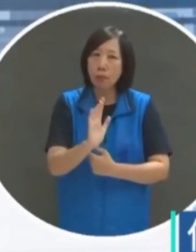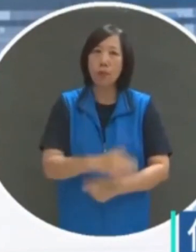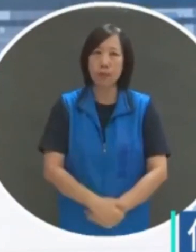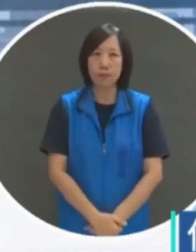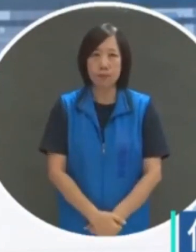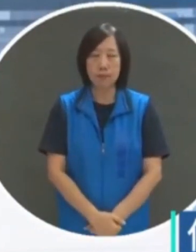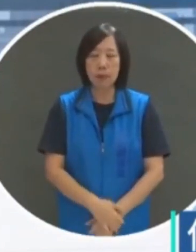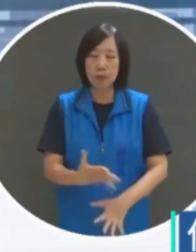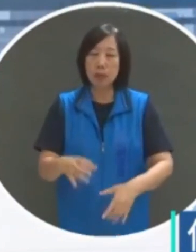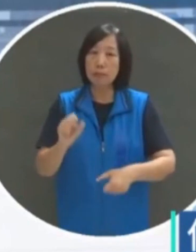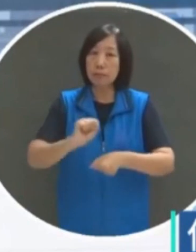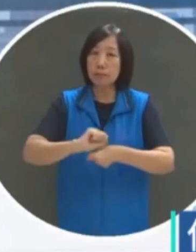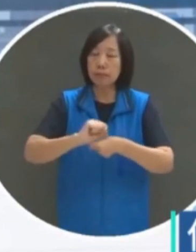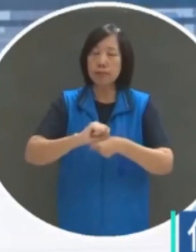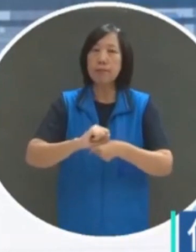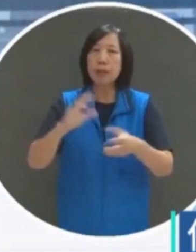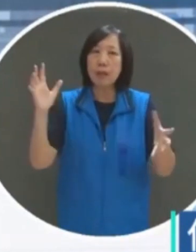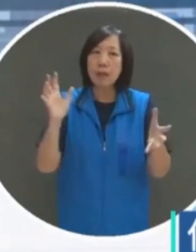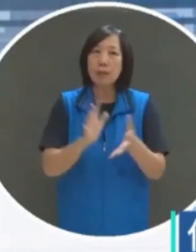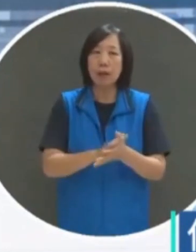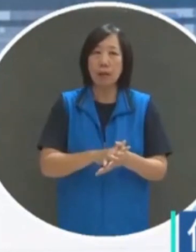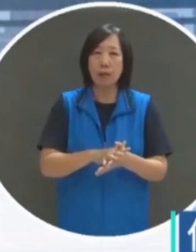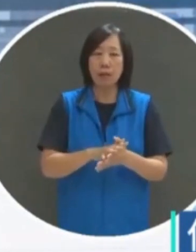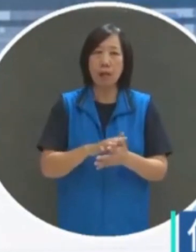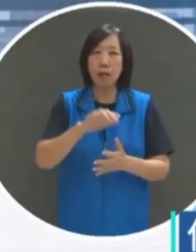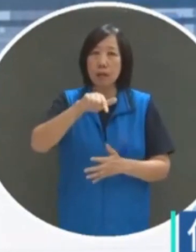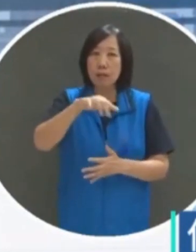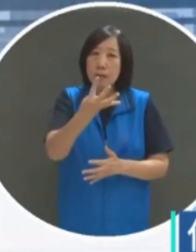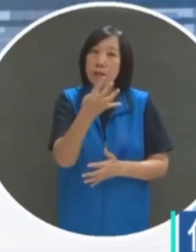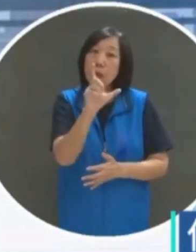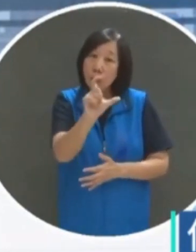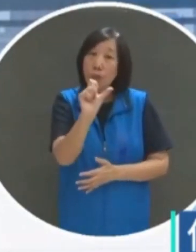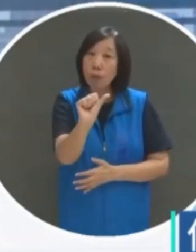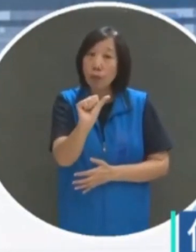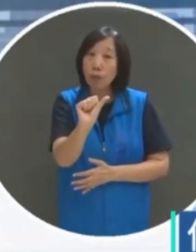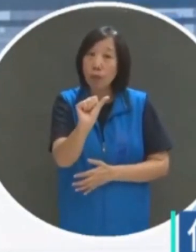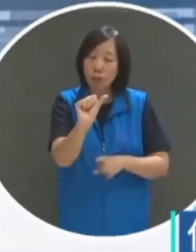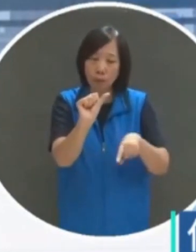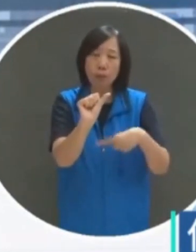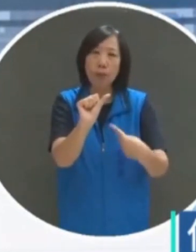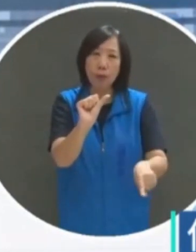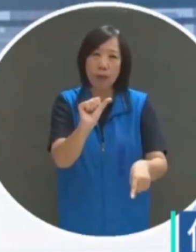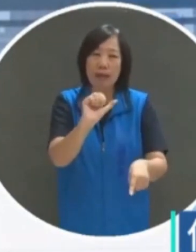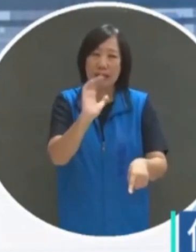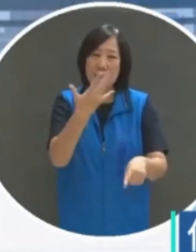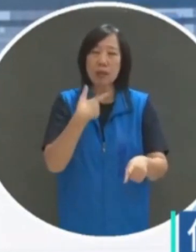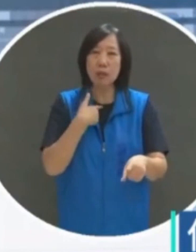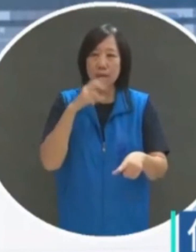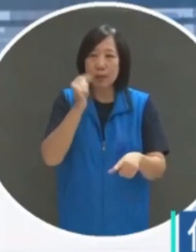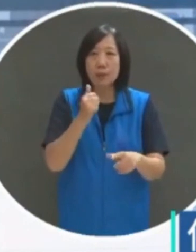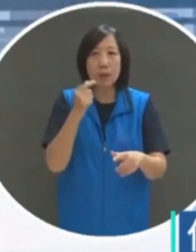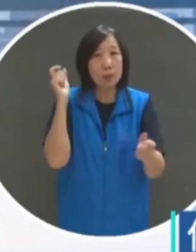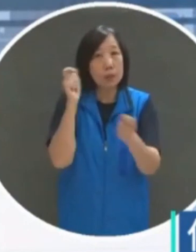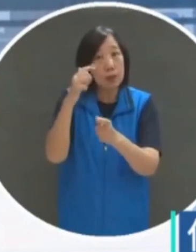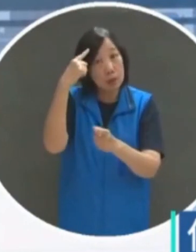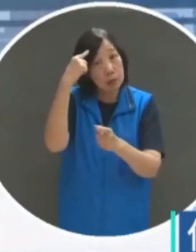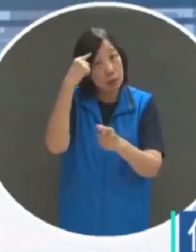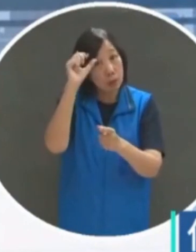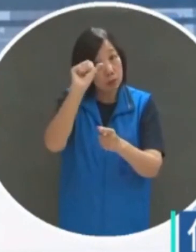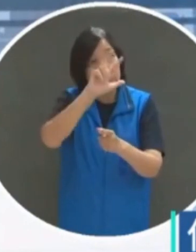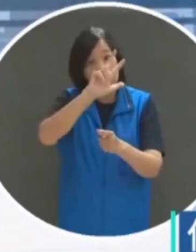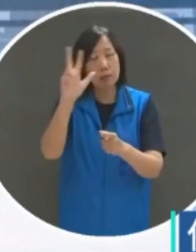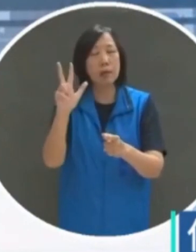洲、三重、五股等等，基本上在今年的疫情比昨天的整个确诊个数